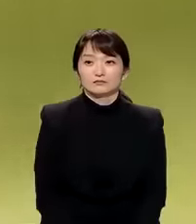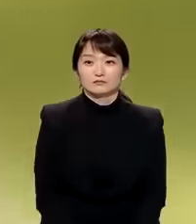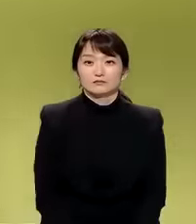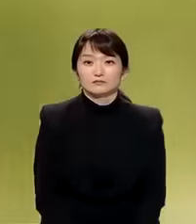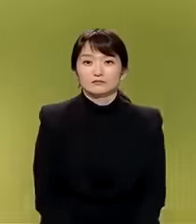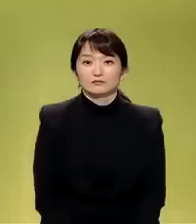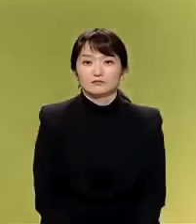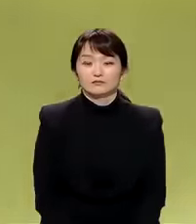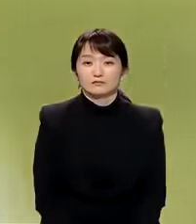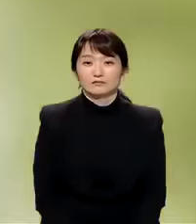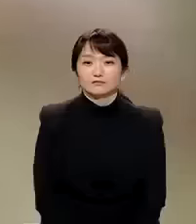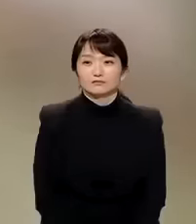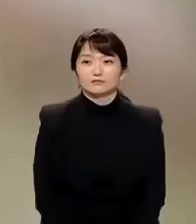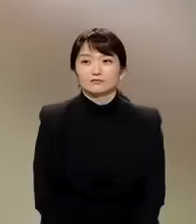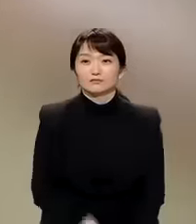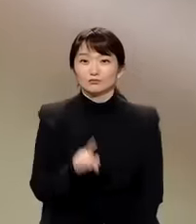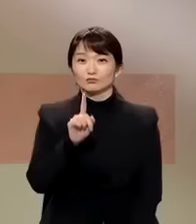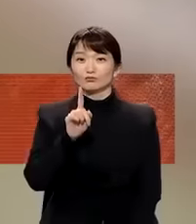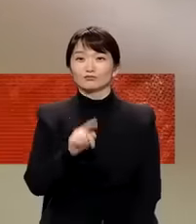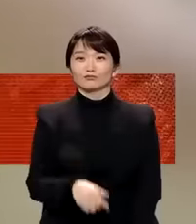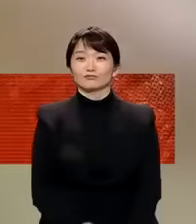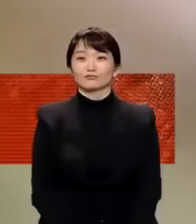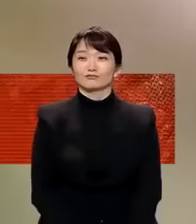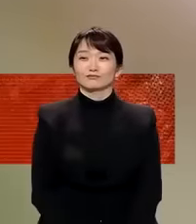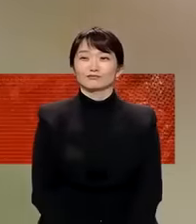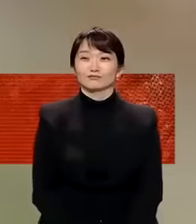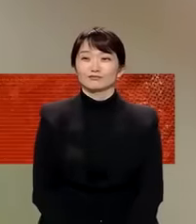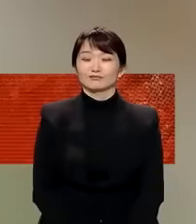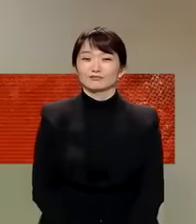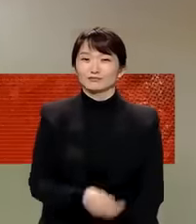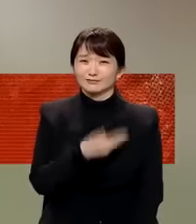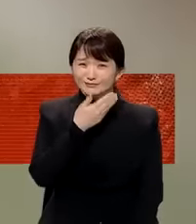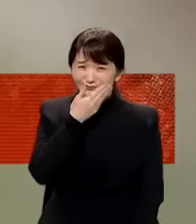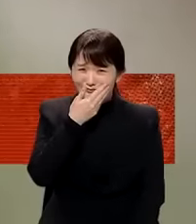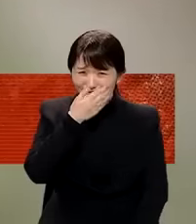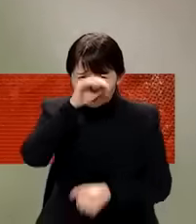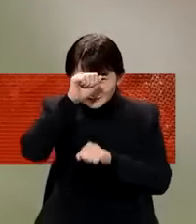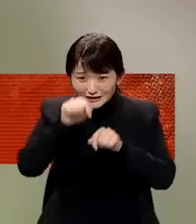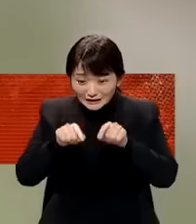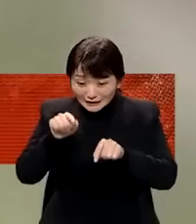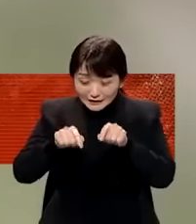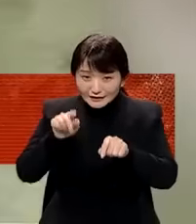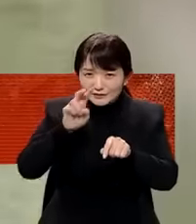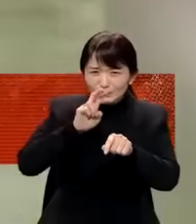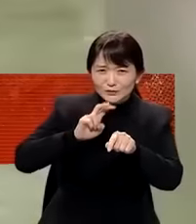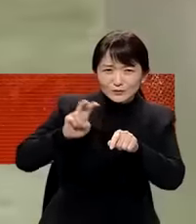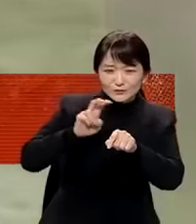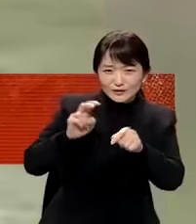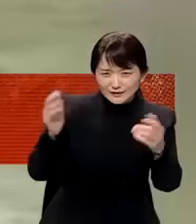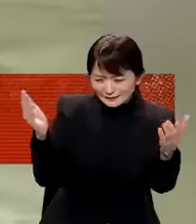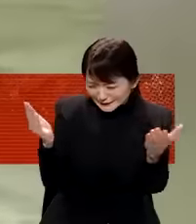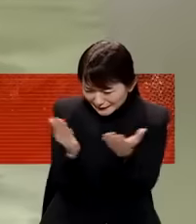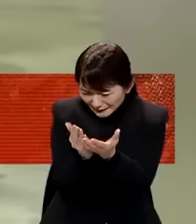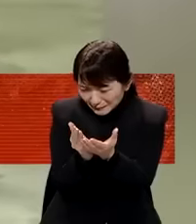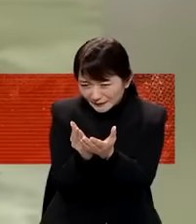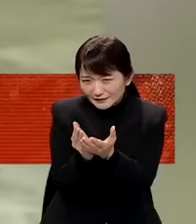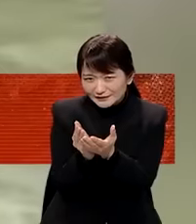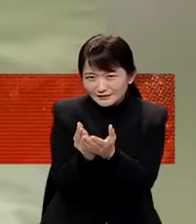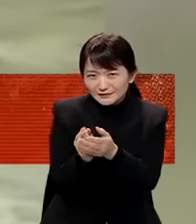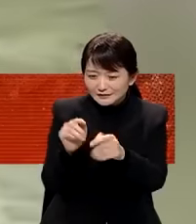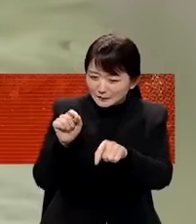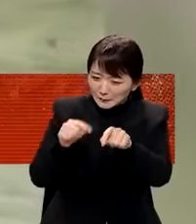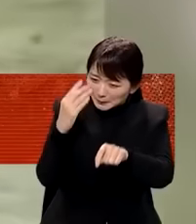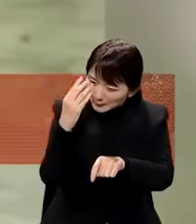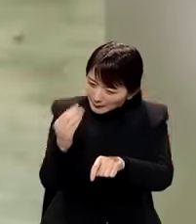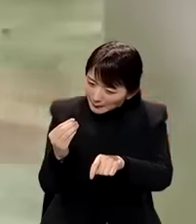오시죠 아 이게 뭐네이 카피 바라의 귀여운 발걸음과 음악이 절묘하게 맞아떨어진게 아마도 많은